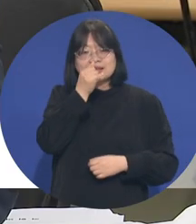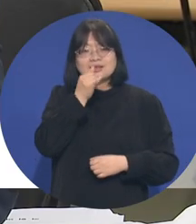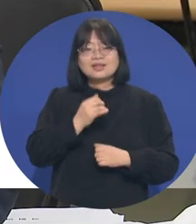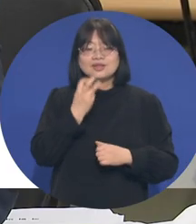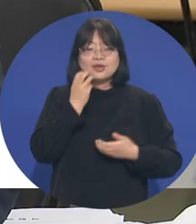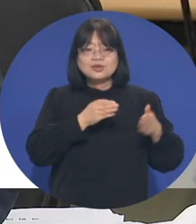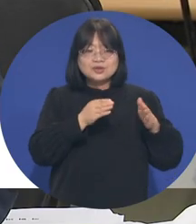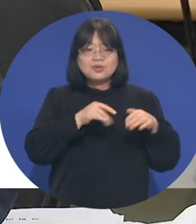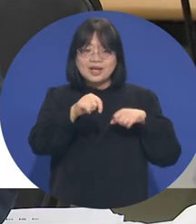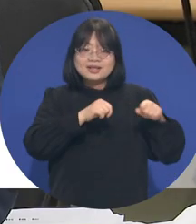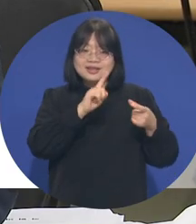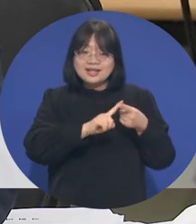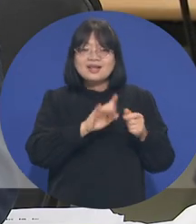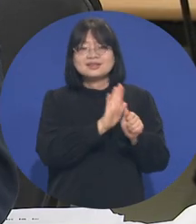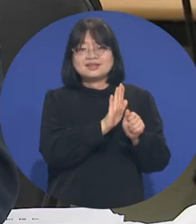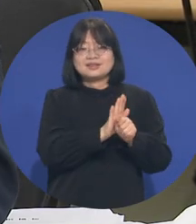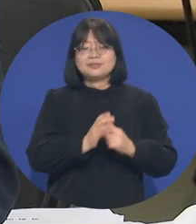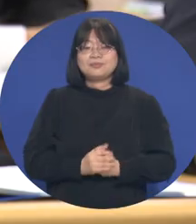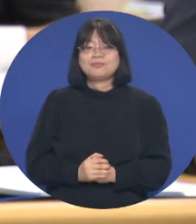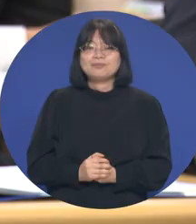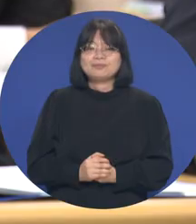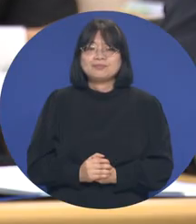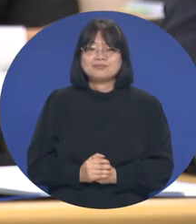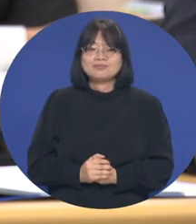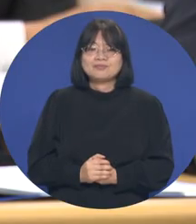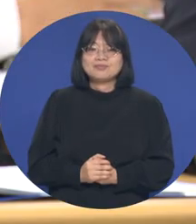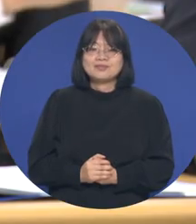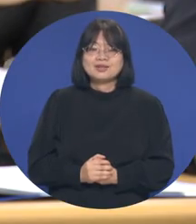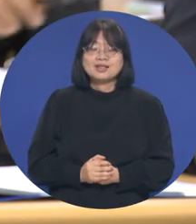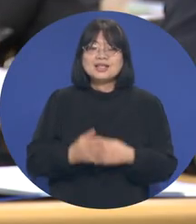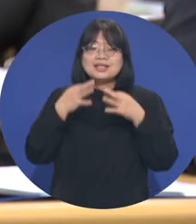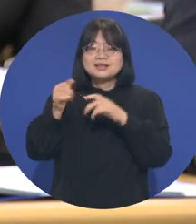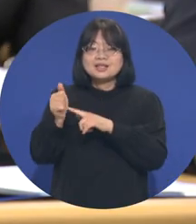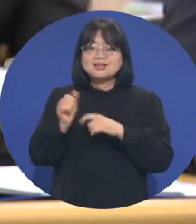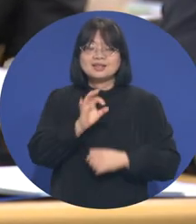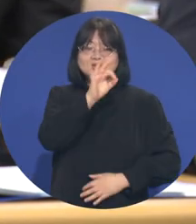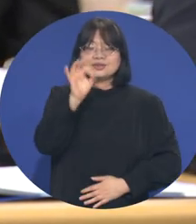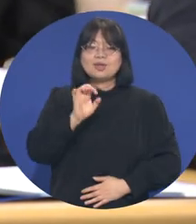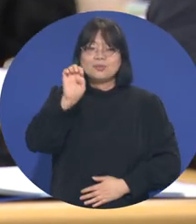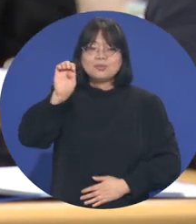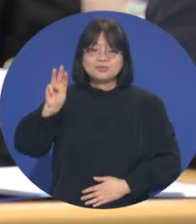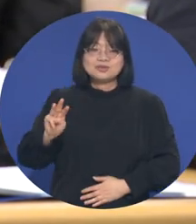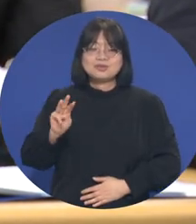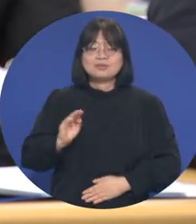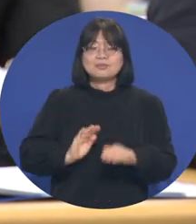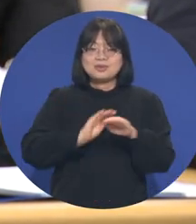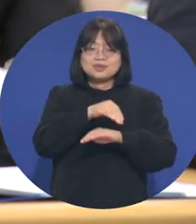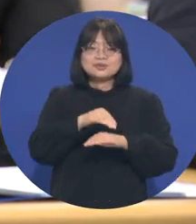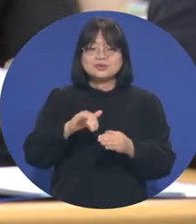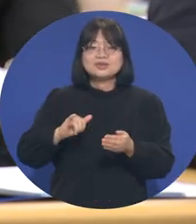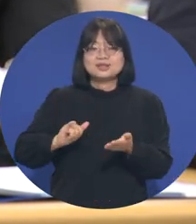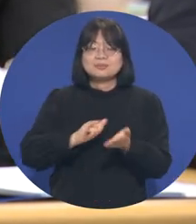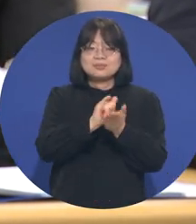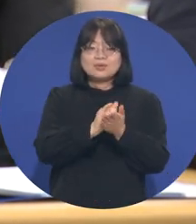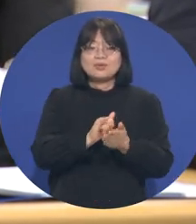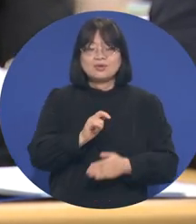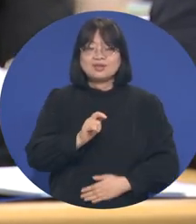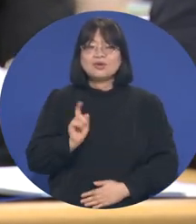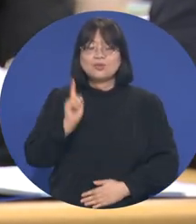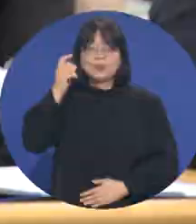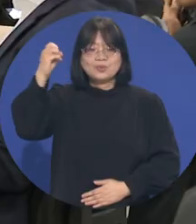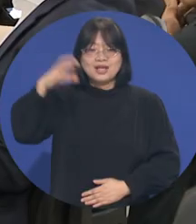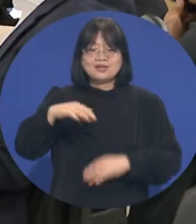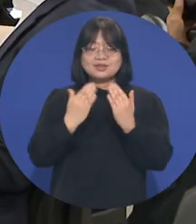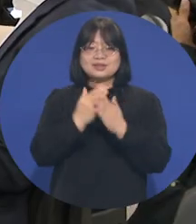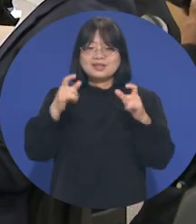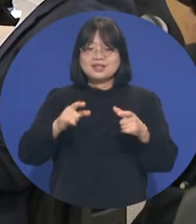보인다며 경기도 조치에 대해 질의했습니다. 이에 김 지사는 연천과 포천, 파주, 김포, 고양 전 지역에